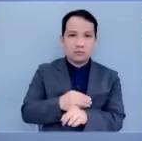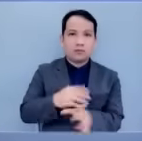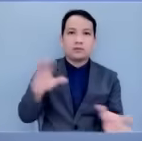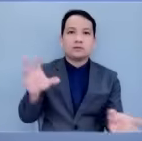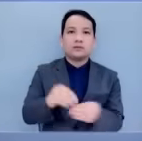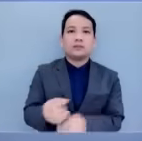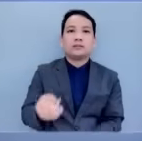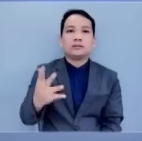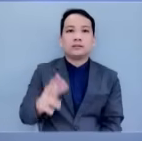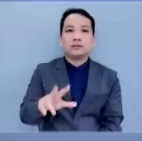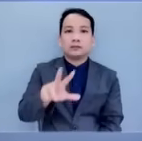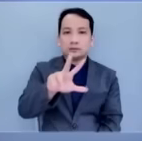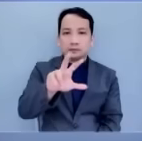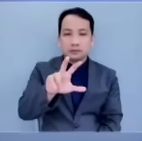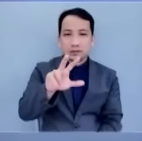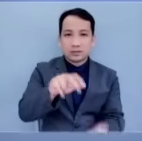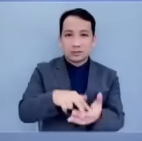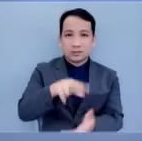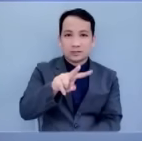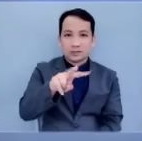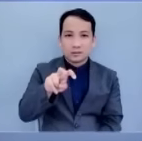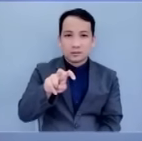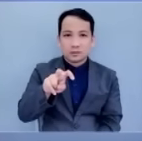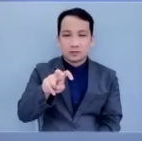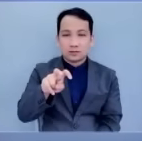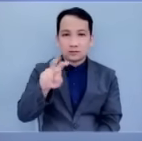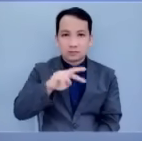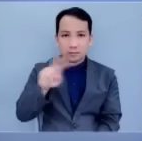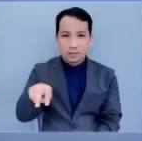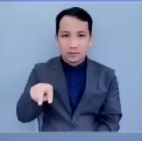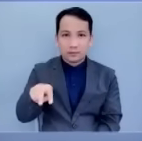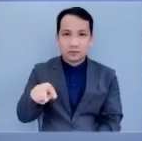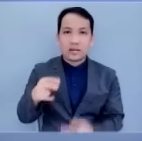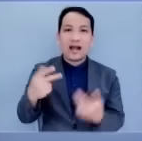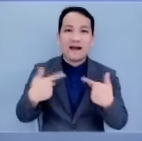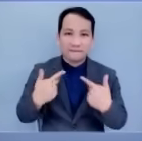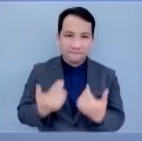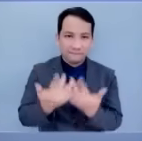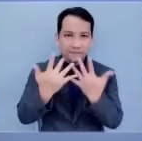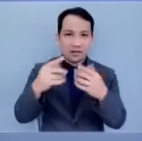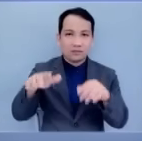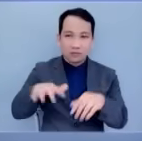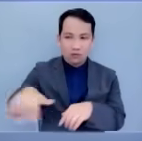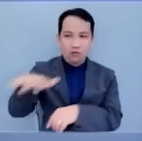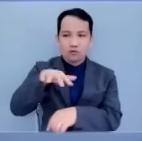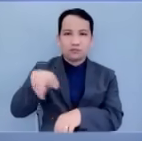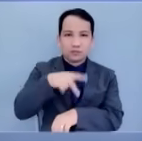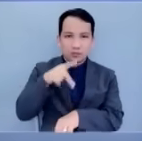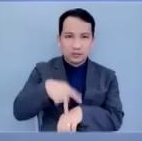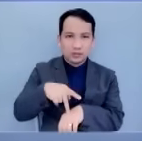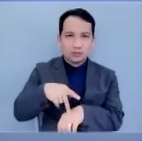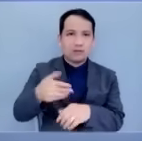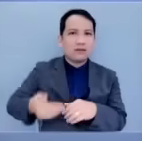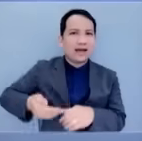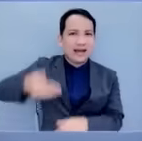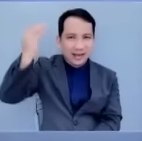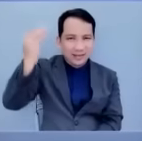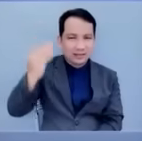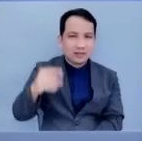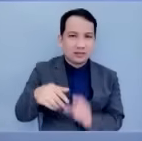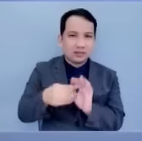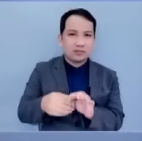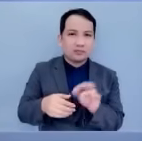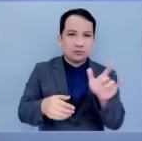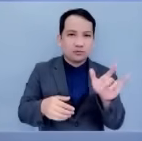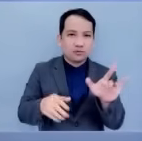sa 3,222 ang mga kaso ng sunog sa bansa. Mas mataas nga ito ng halos